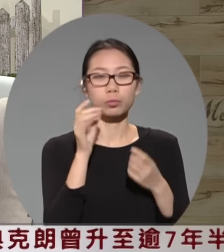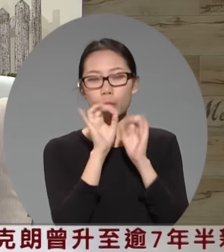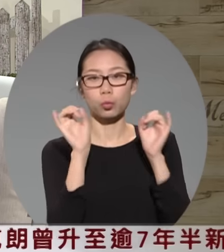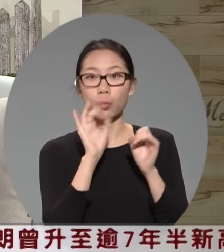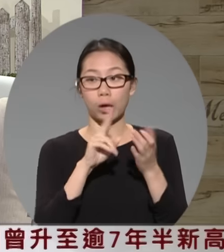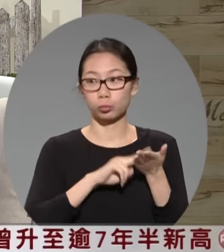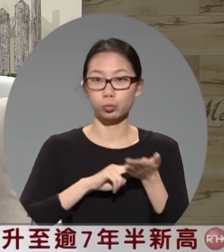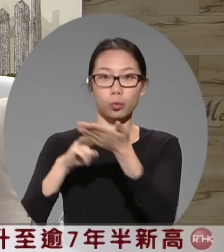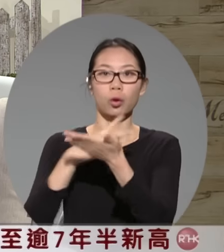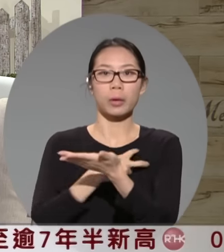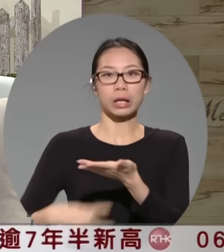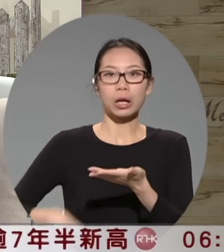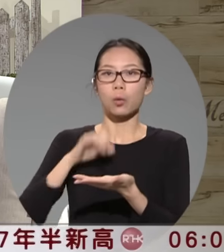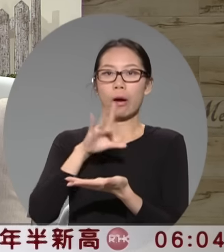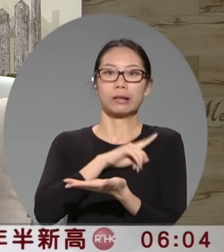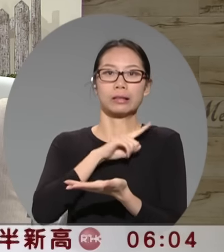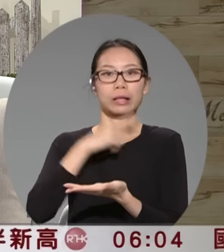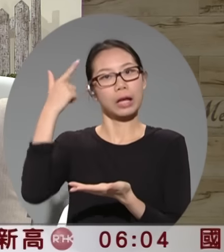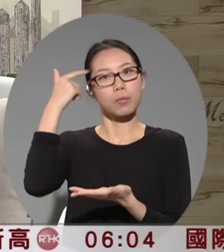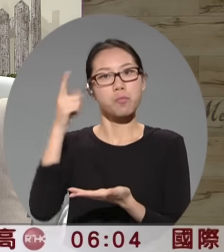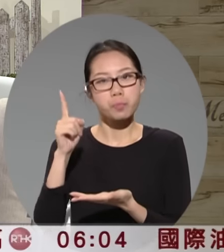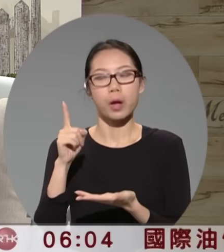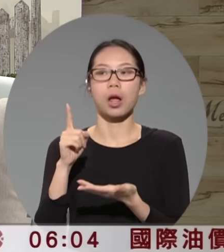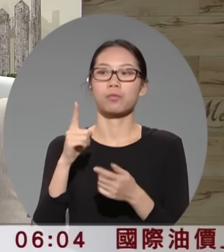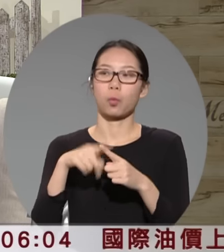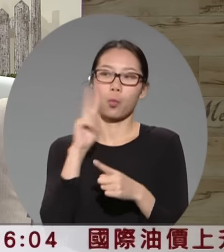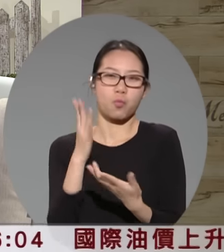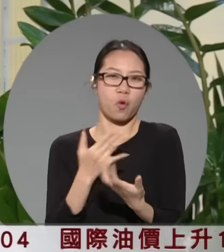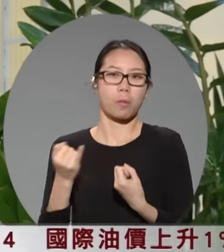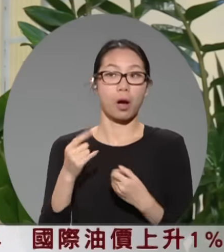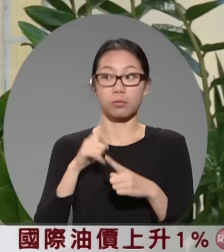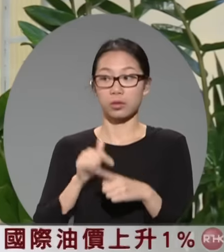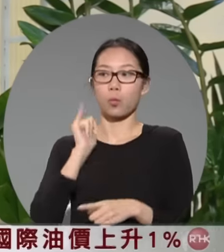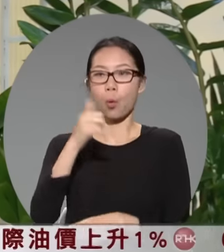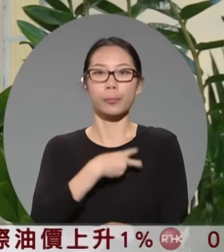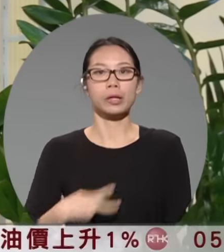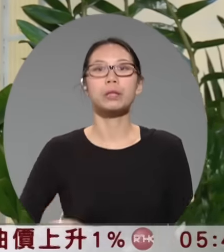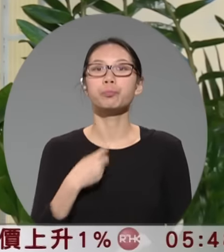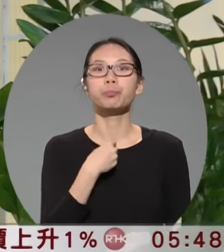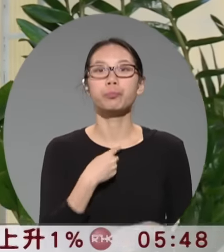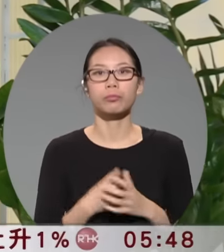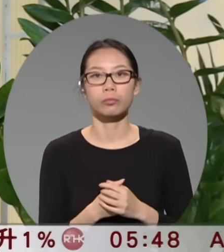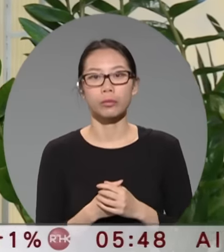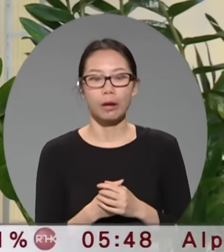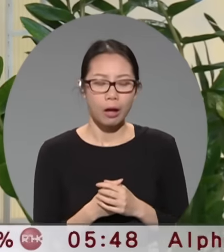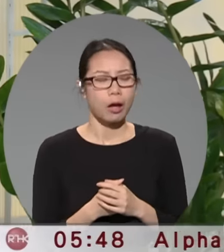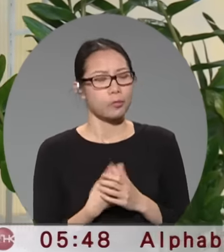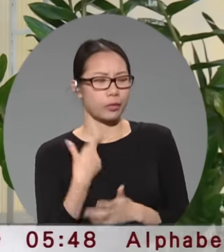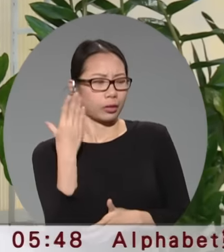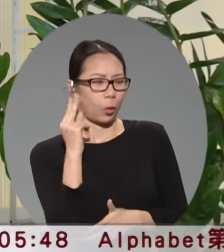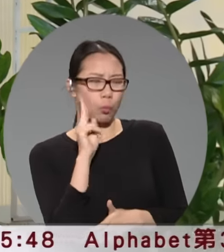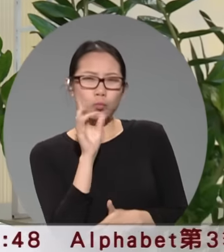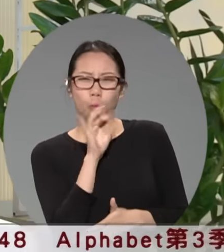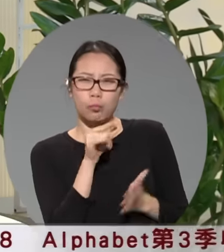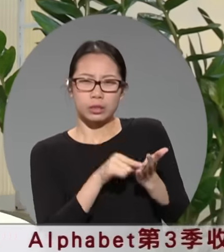去信北京明志係冇咩禮貌嘅做法。應該要自己親自上京喎。 嗱，咁樣聽咧，都覺得好似用詞幾狠咁樣啊，